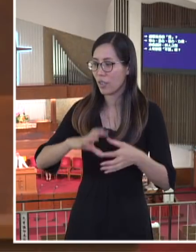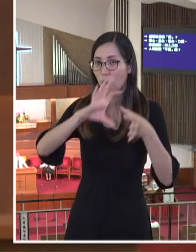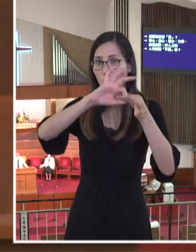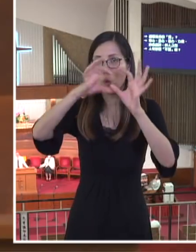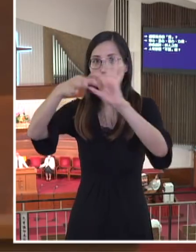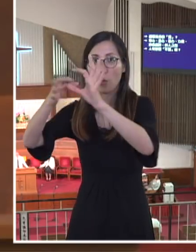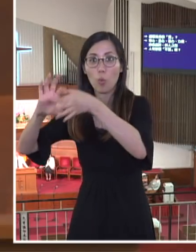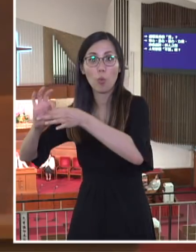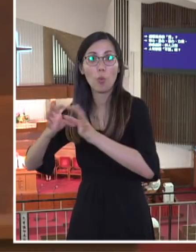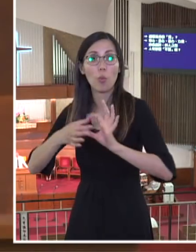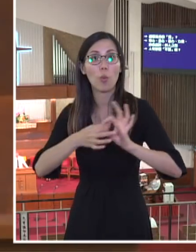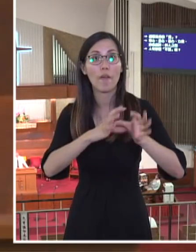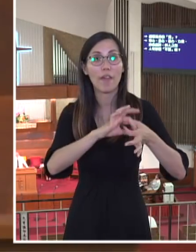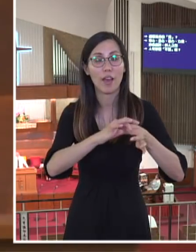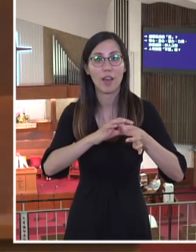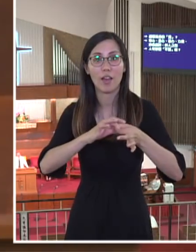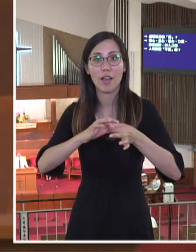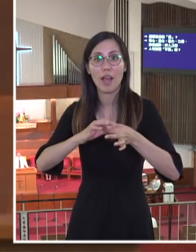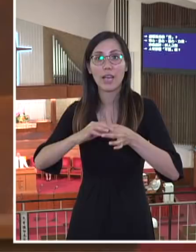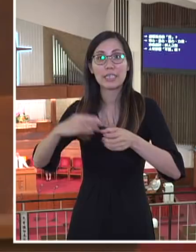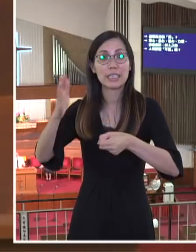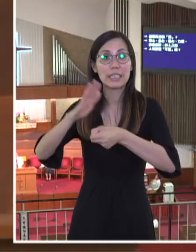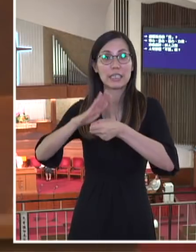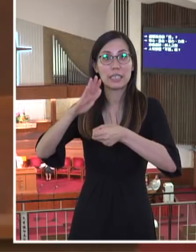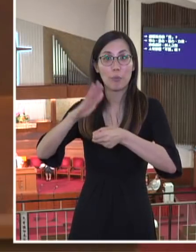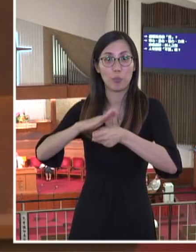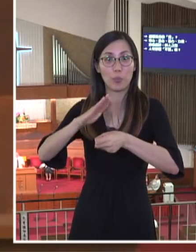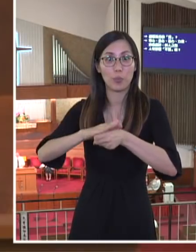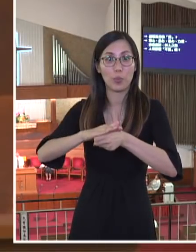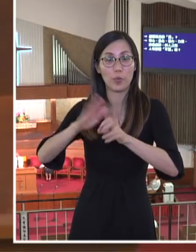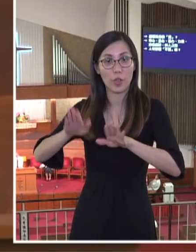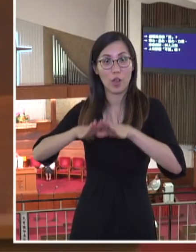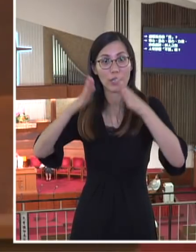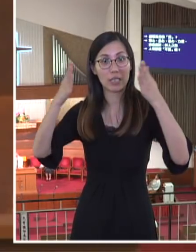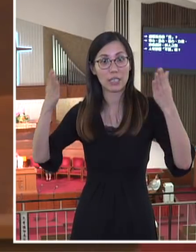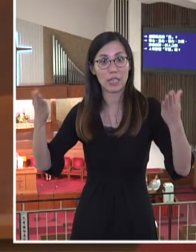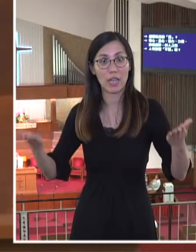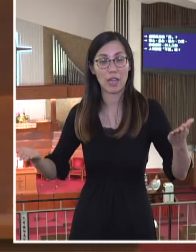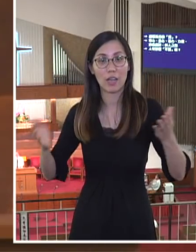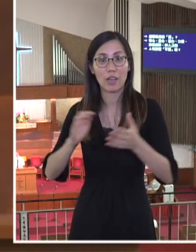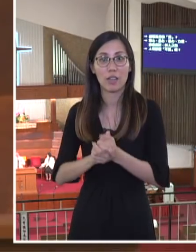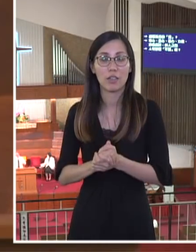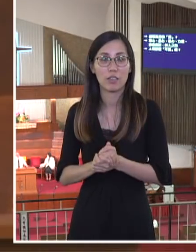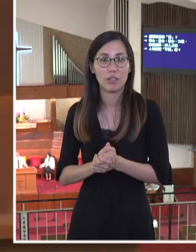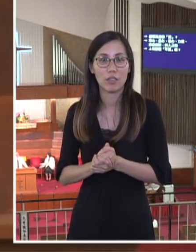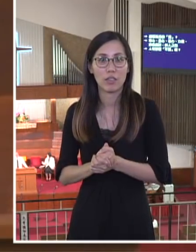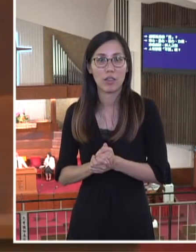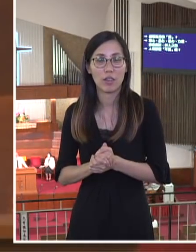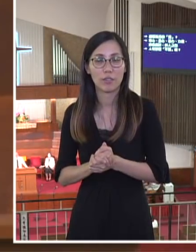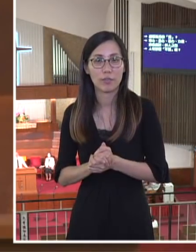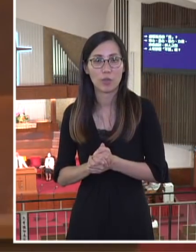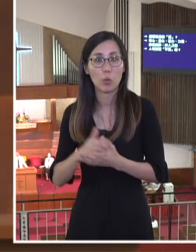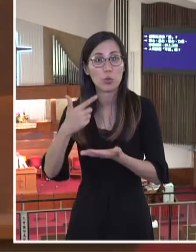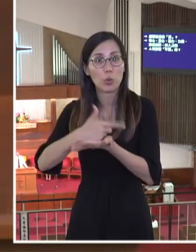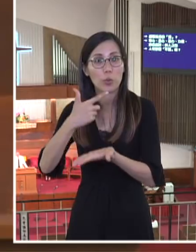奥运在东京开幕大不大件事？大件事，然后一年又很大件事。我想问什么呢？我想跟